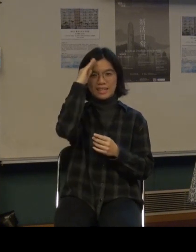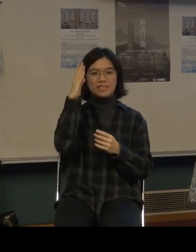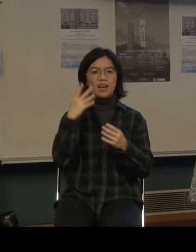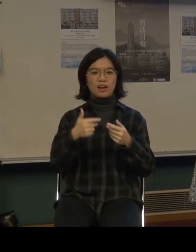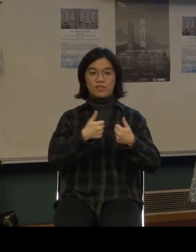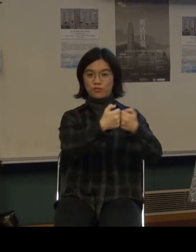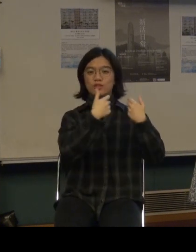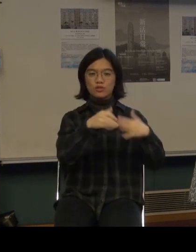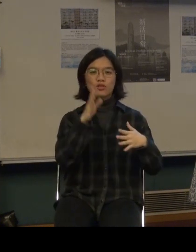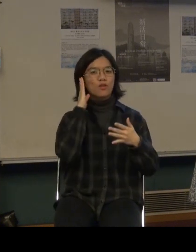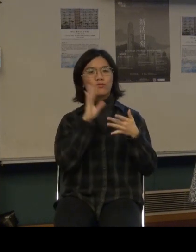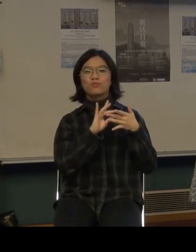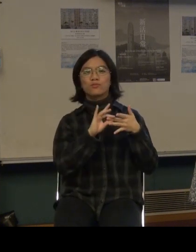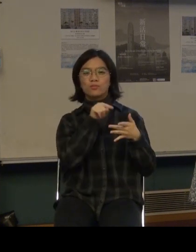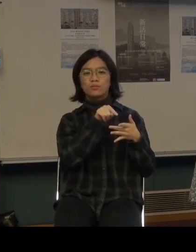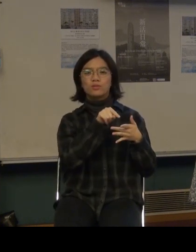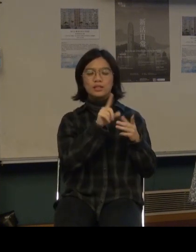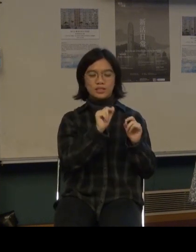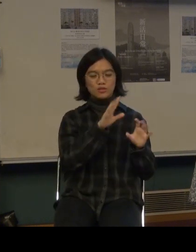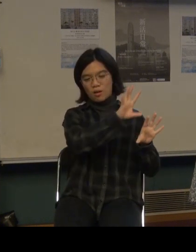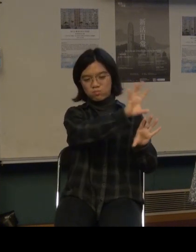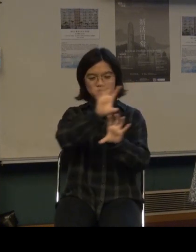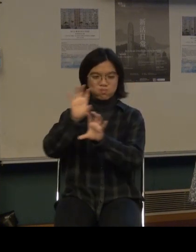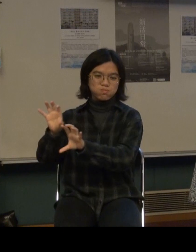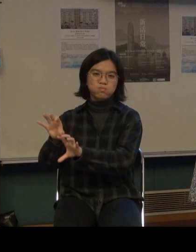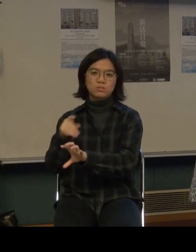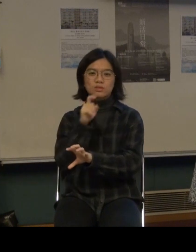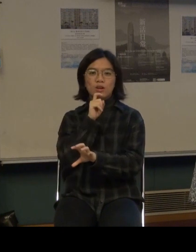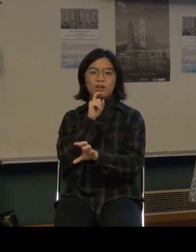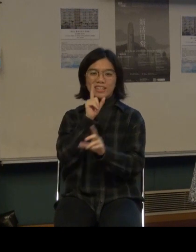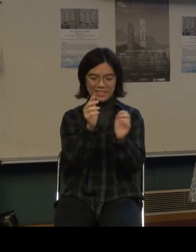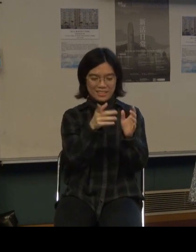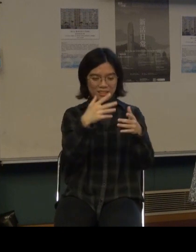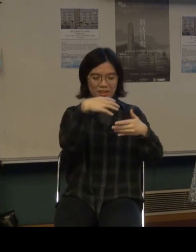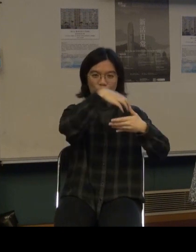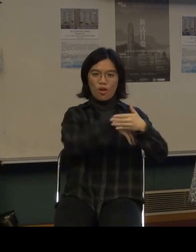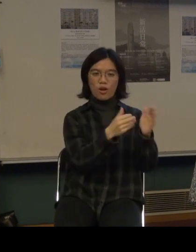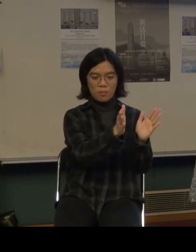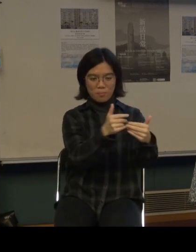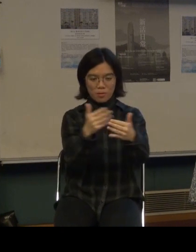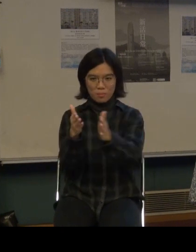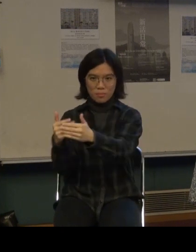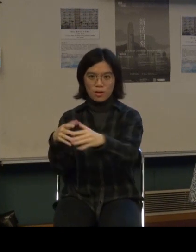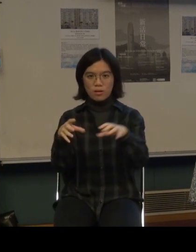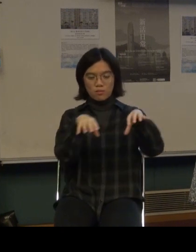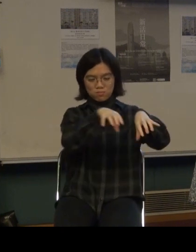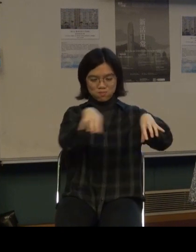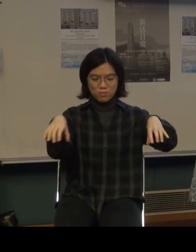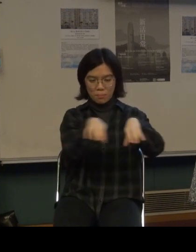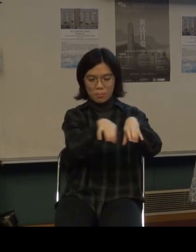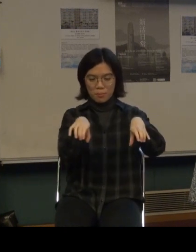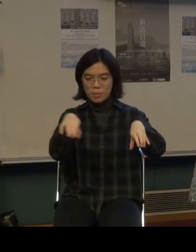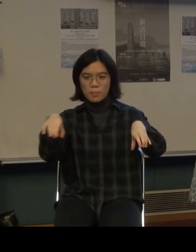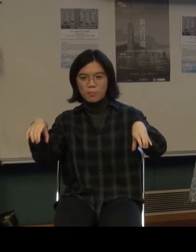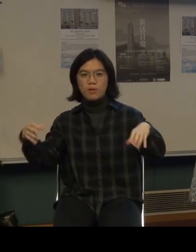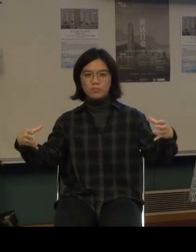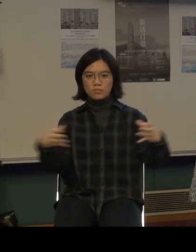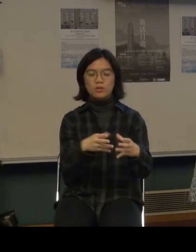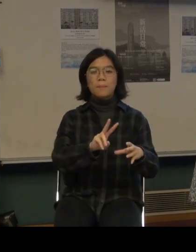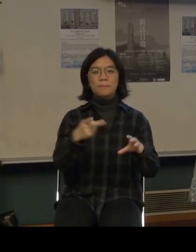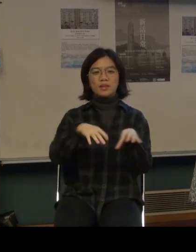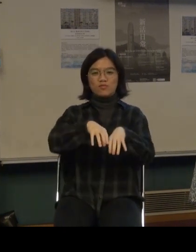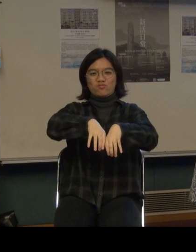係用一個模組化嘅設計，即係每一個一格格嘅單位咧拼埋一齊嘅一個設計，成為一條